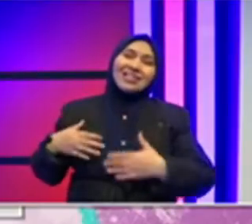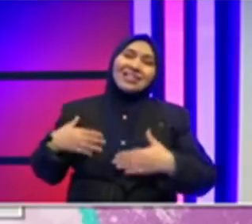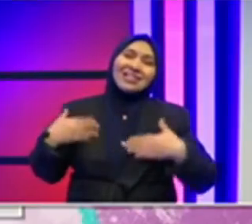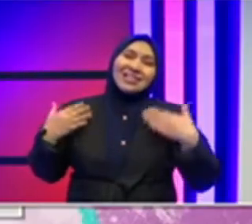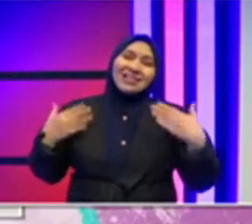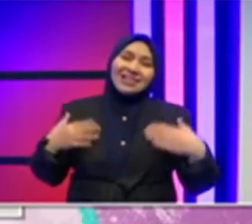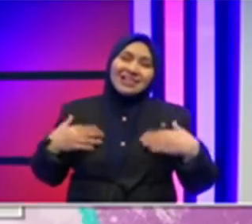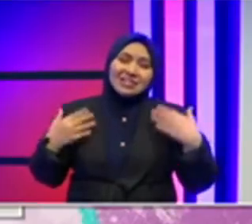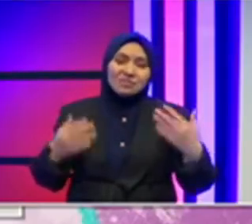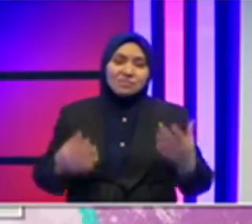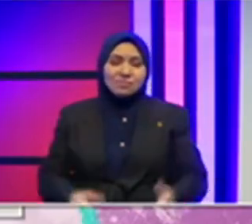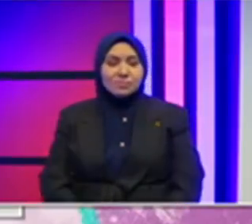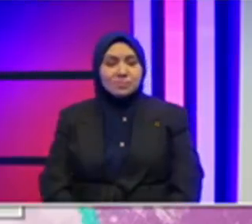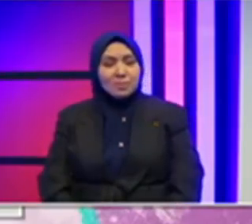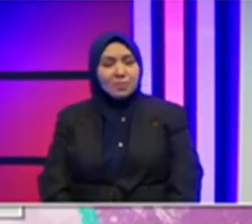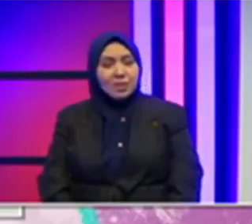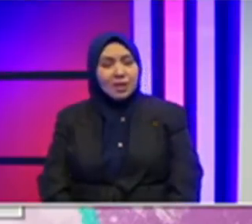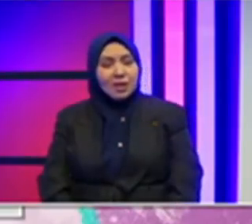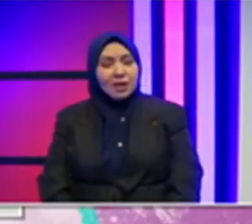اطمأن به